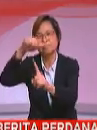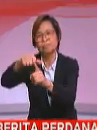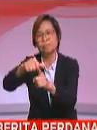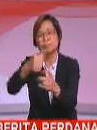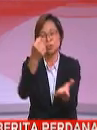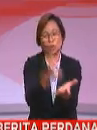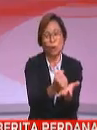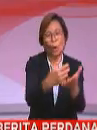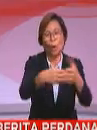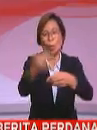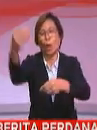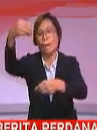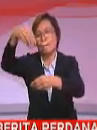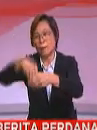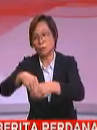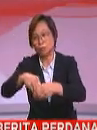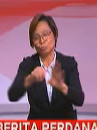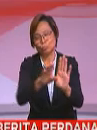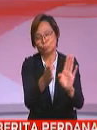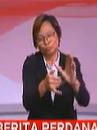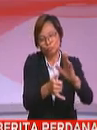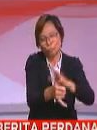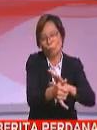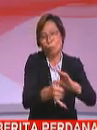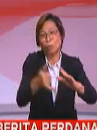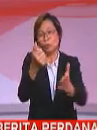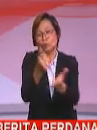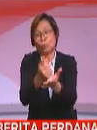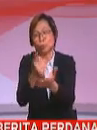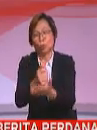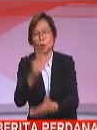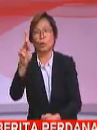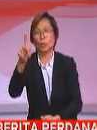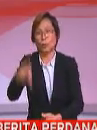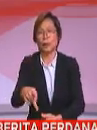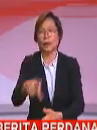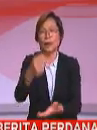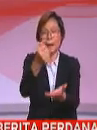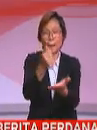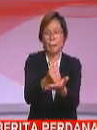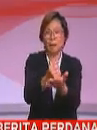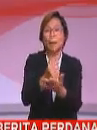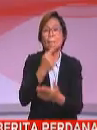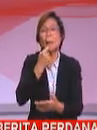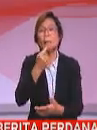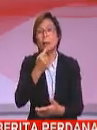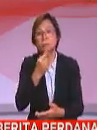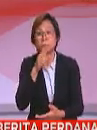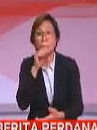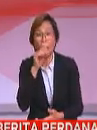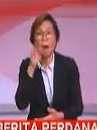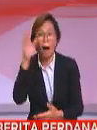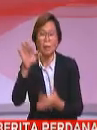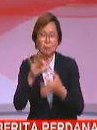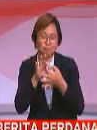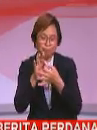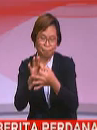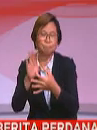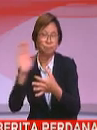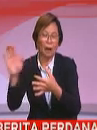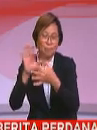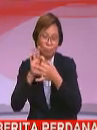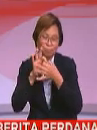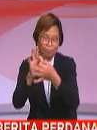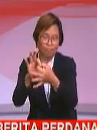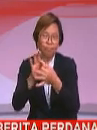cap keluar masuk pintu sempadan ketua pengarah imigresen Datuk Khairul zaimi Daud berkata pihaknya akan memberikan kerjasama